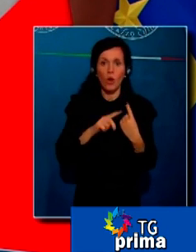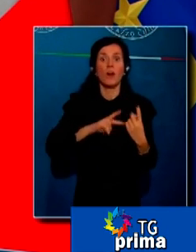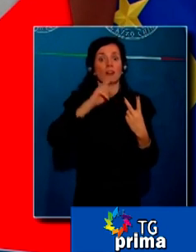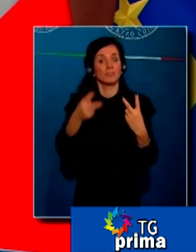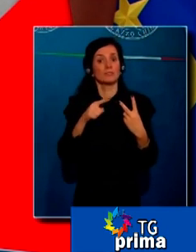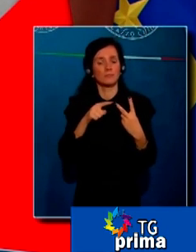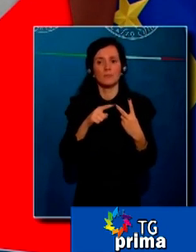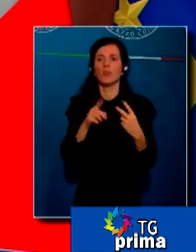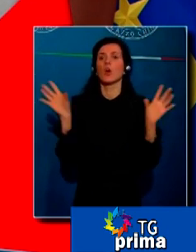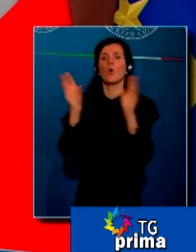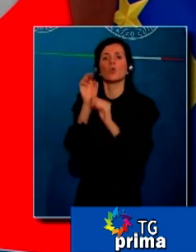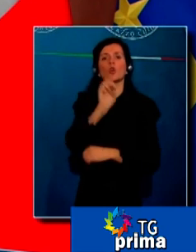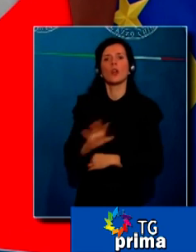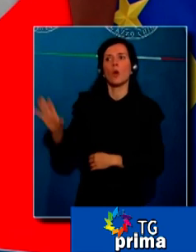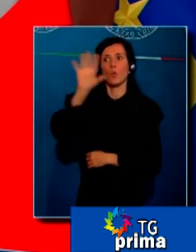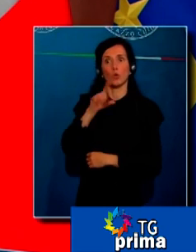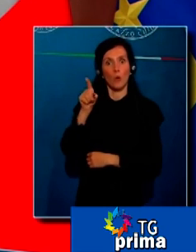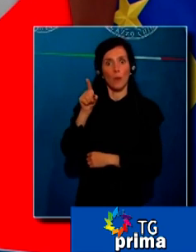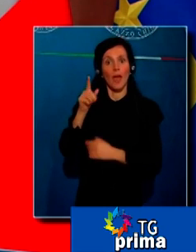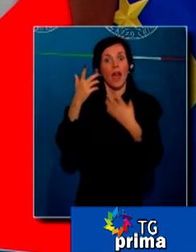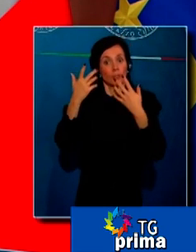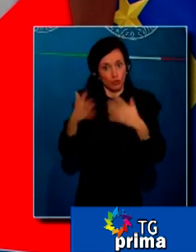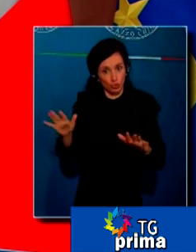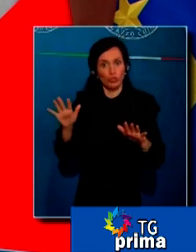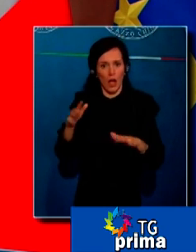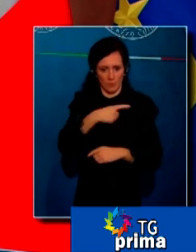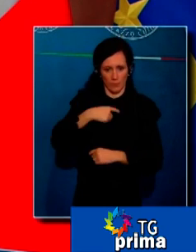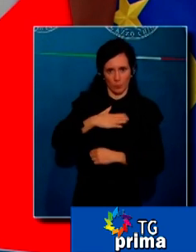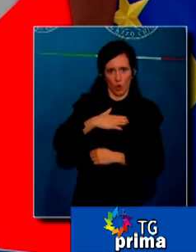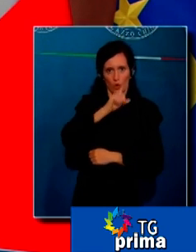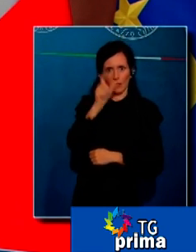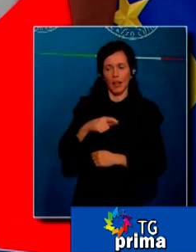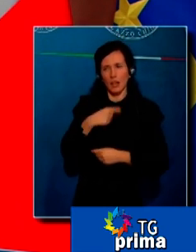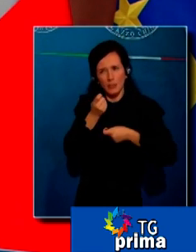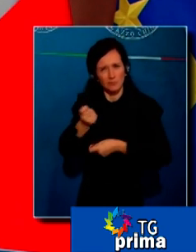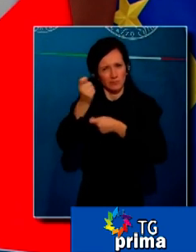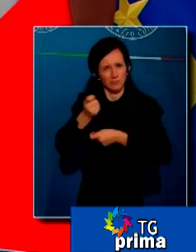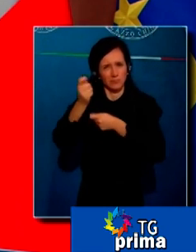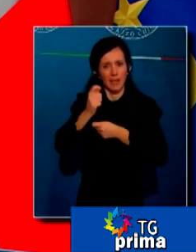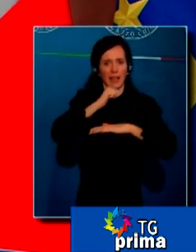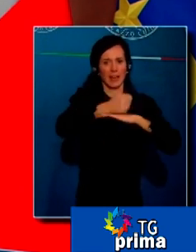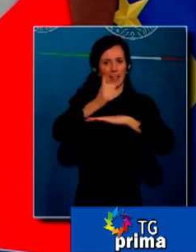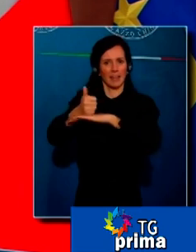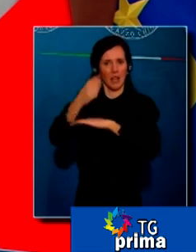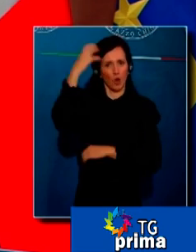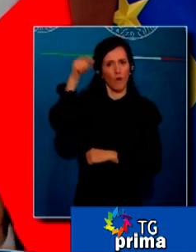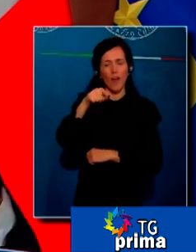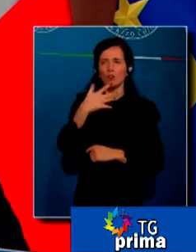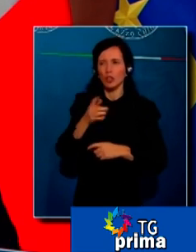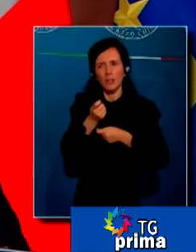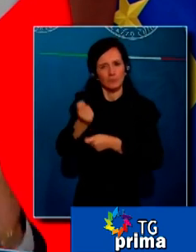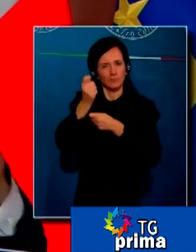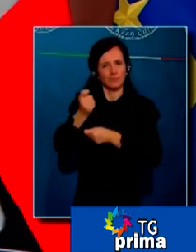l'Unione Europea, su sollecitazione anche nostra, di alcuni leader di governo, si